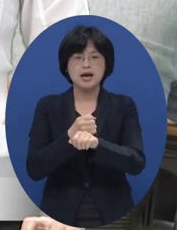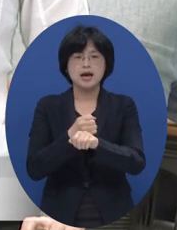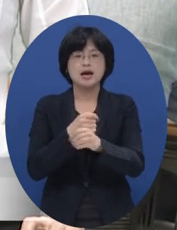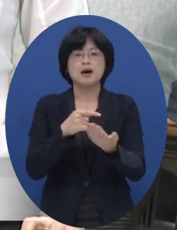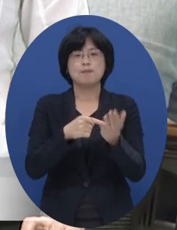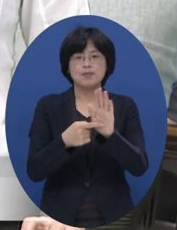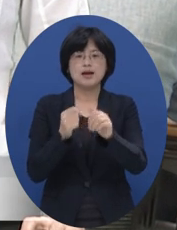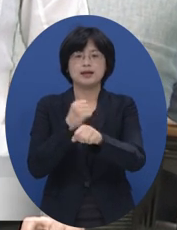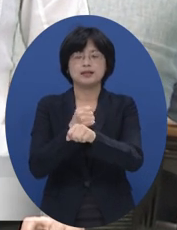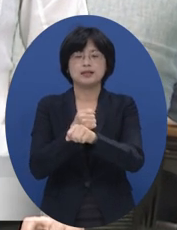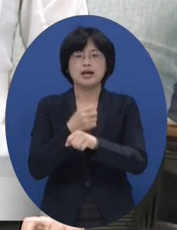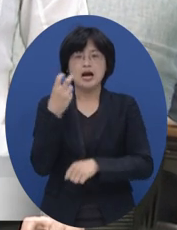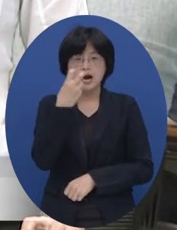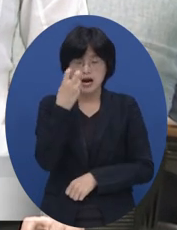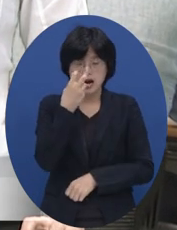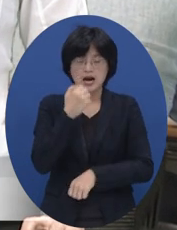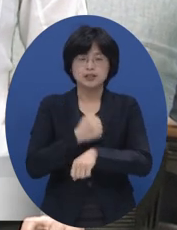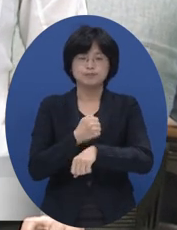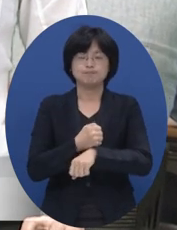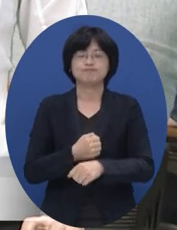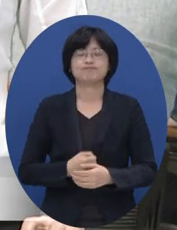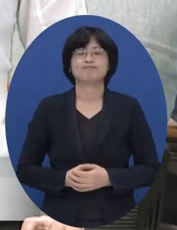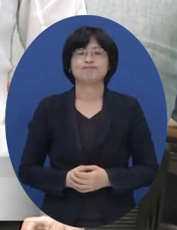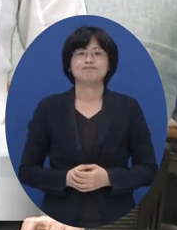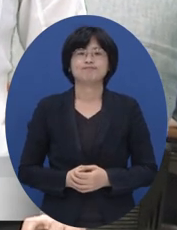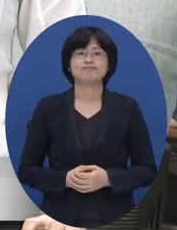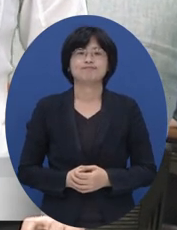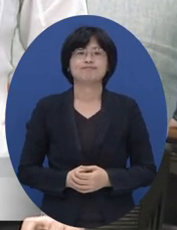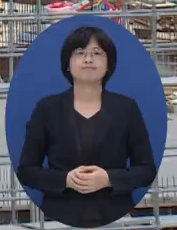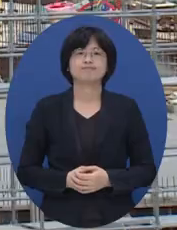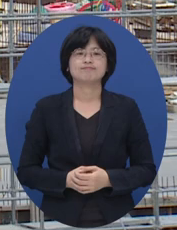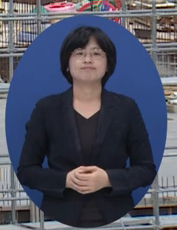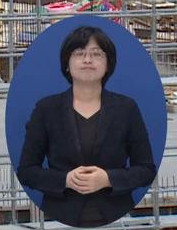했습니다 경기북부 김태희 기자의 보도입니다